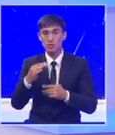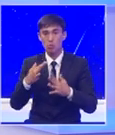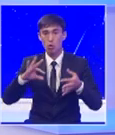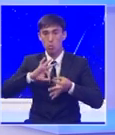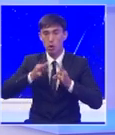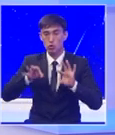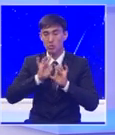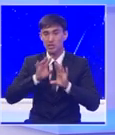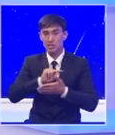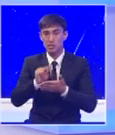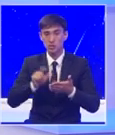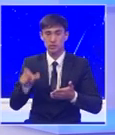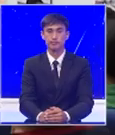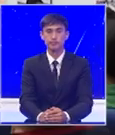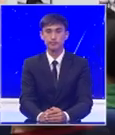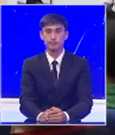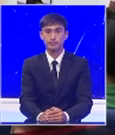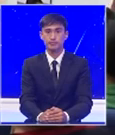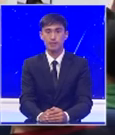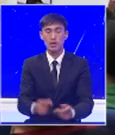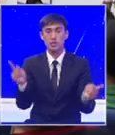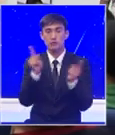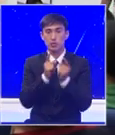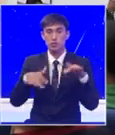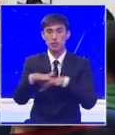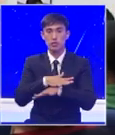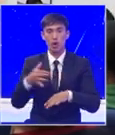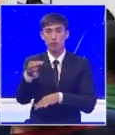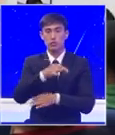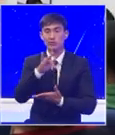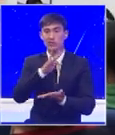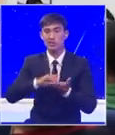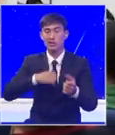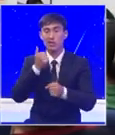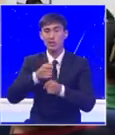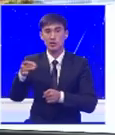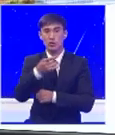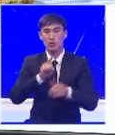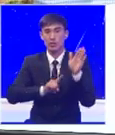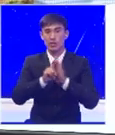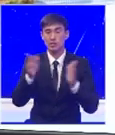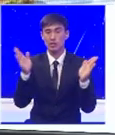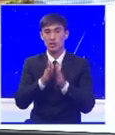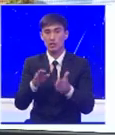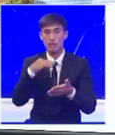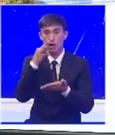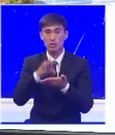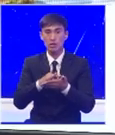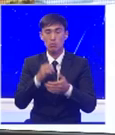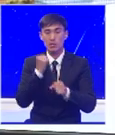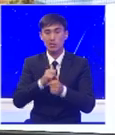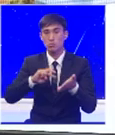подробно расскажет Жандос Назарбаев. Встречу с населением областного центра глава региона начал с краткого доклада о проделанной